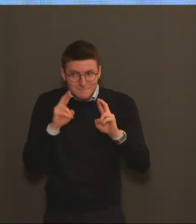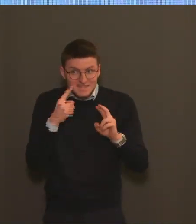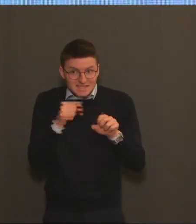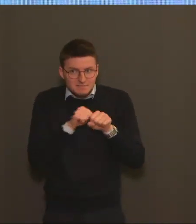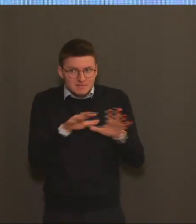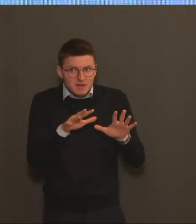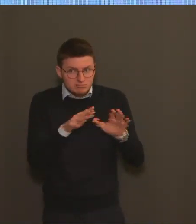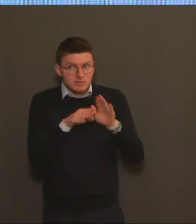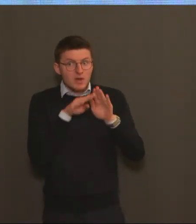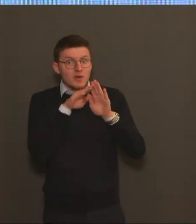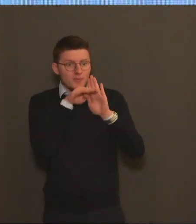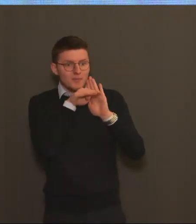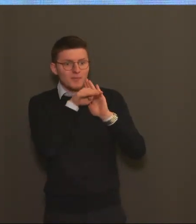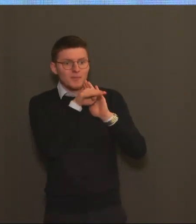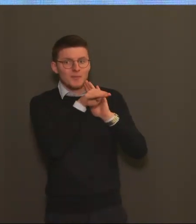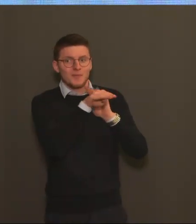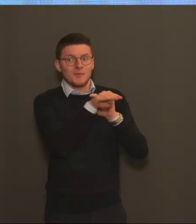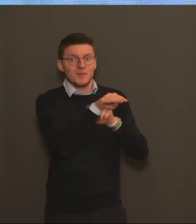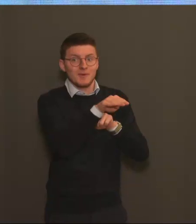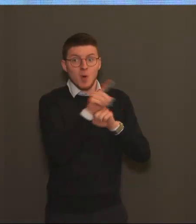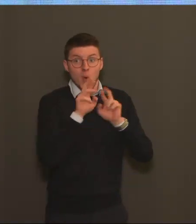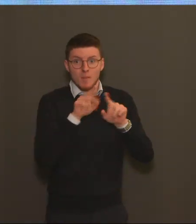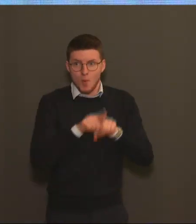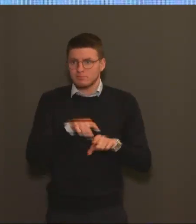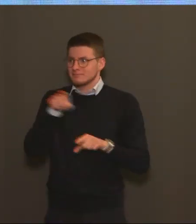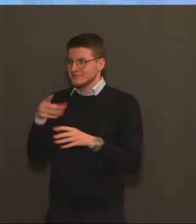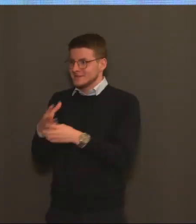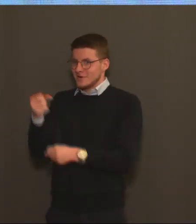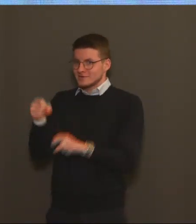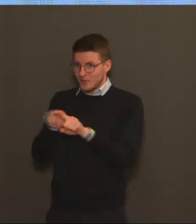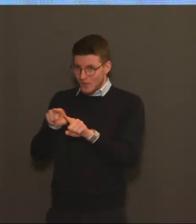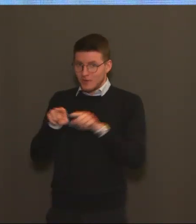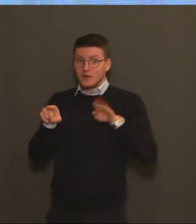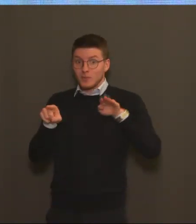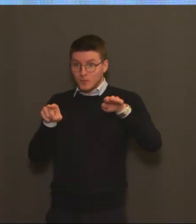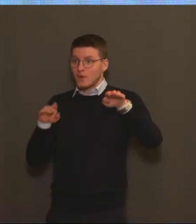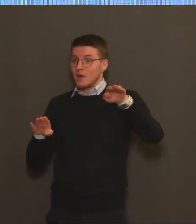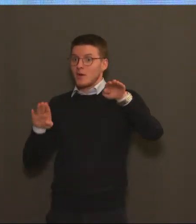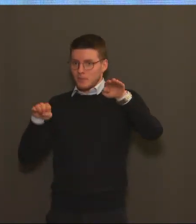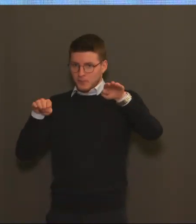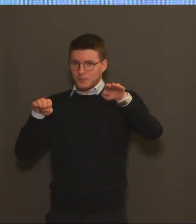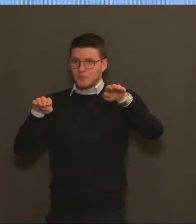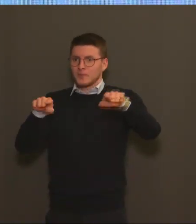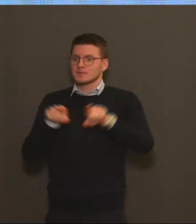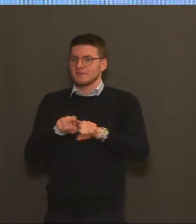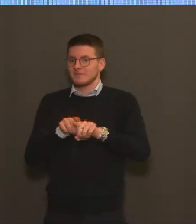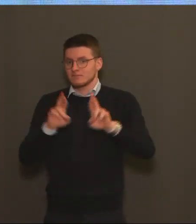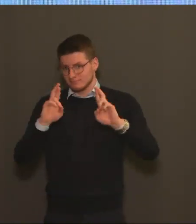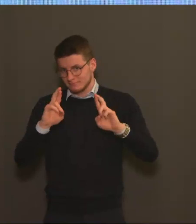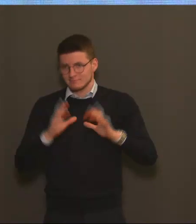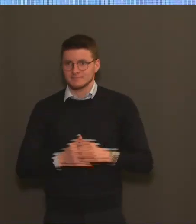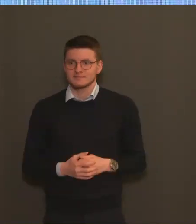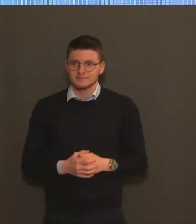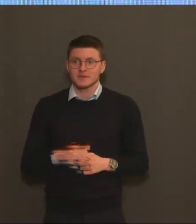besmettingscijfers, dat binnen enkele dagen ook gaat gevolgd worden door een stabilisatie in de ziekenhuisopnames. Dat is alleszins toch